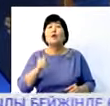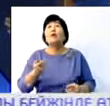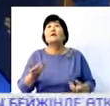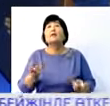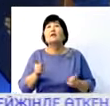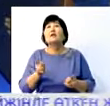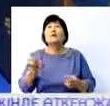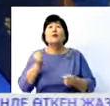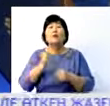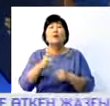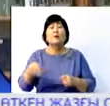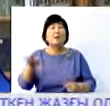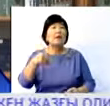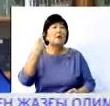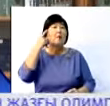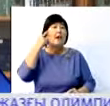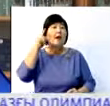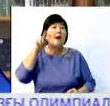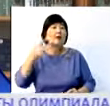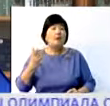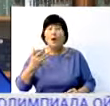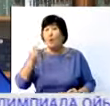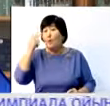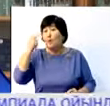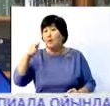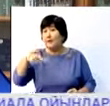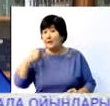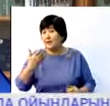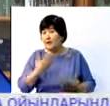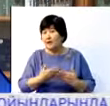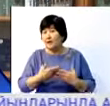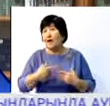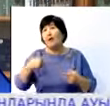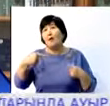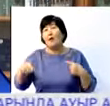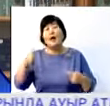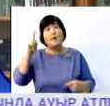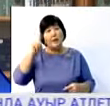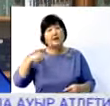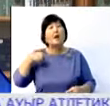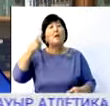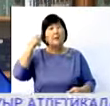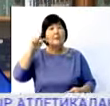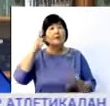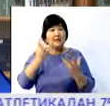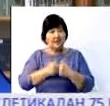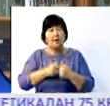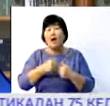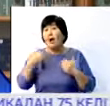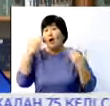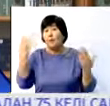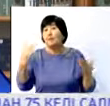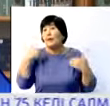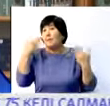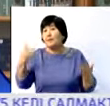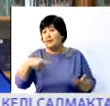қуылды дейді жұмақтан. Бәрін білім деп ойлады дейді. Ал шын мәнінде білім дегеніміз не дегенде Конфуций айтады. Білетінді білім деп есепте, білмейтінді білім емес